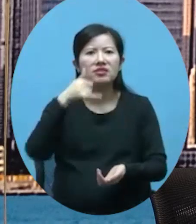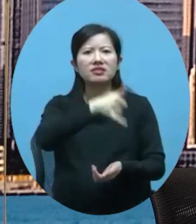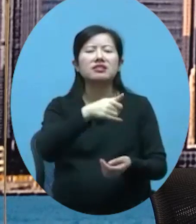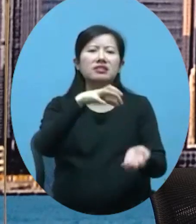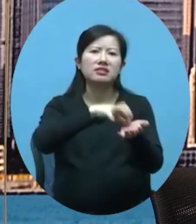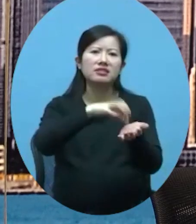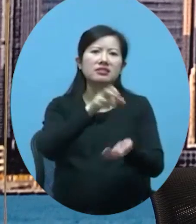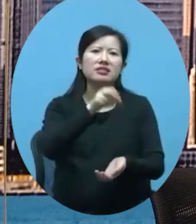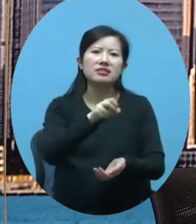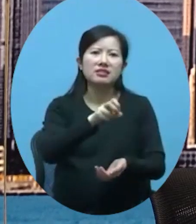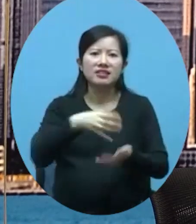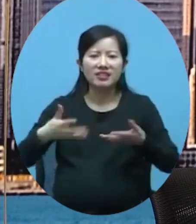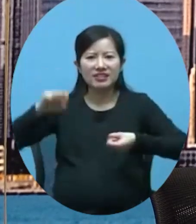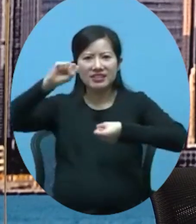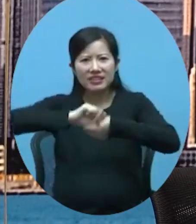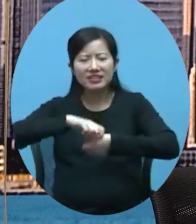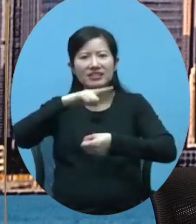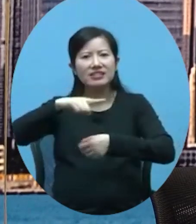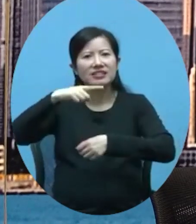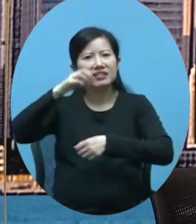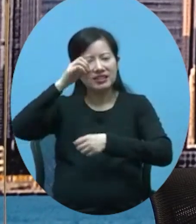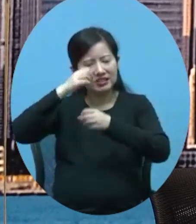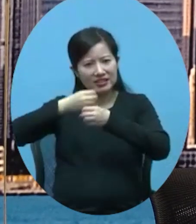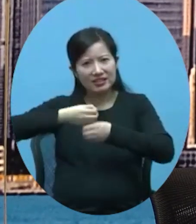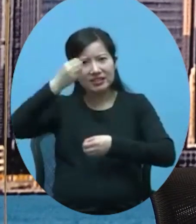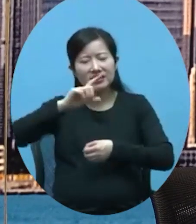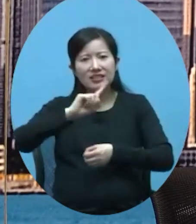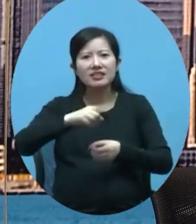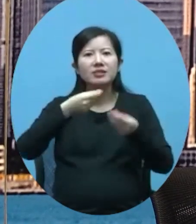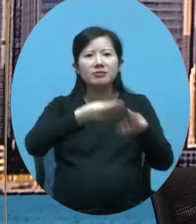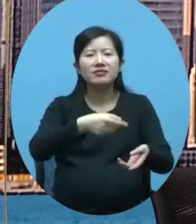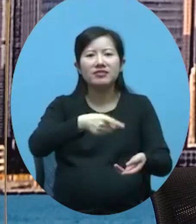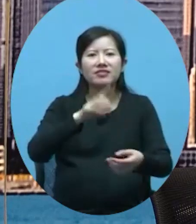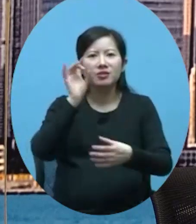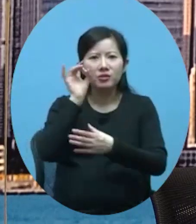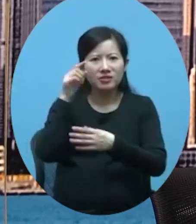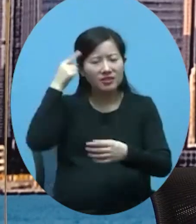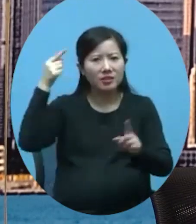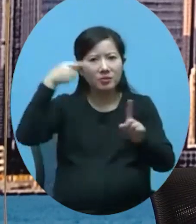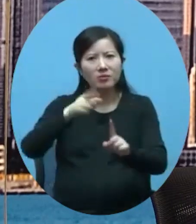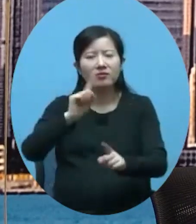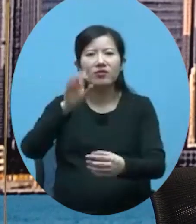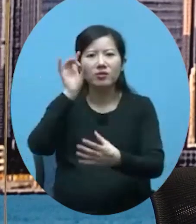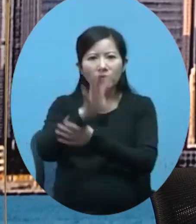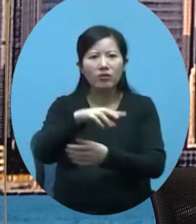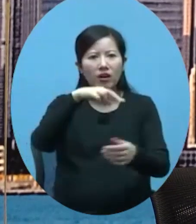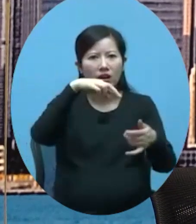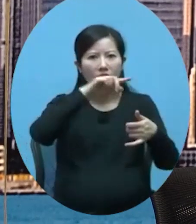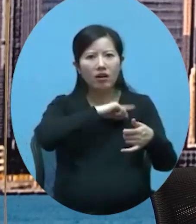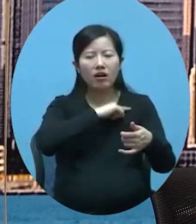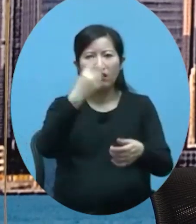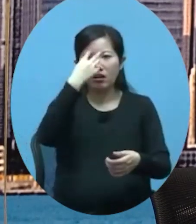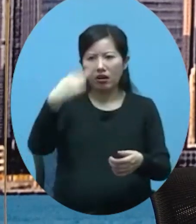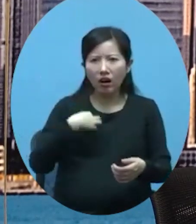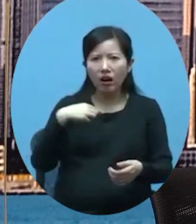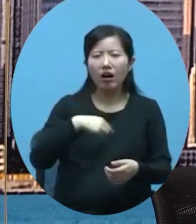我們加了一個測試在這些地方目的就是剛才阿水醫生也說希望早點找到那些病人早點隔離和早